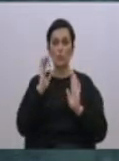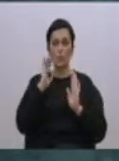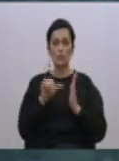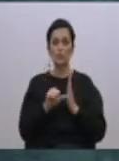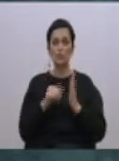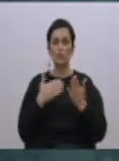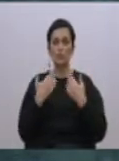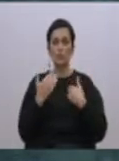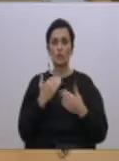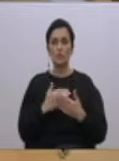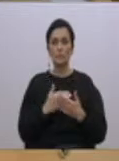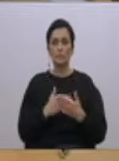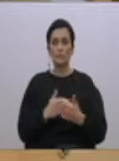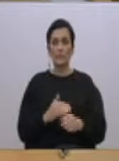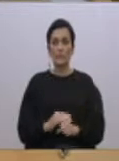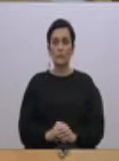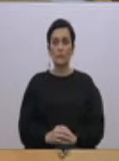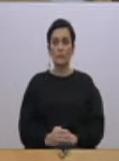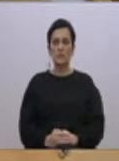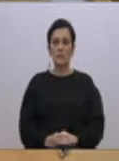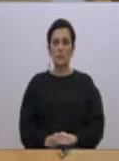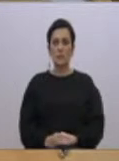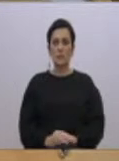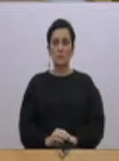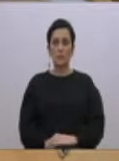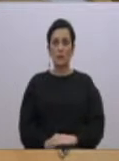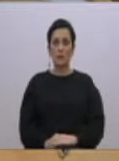tot ce artot kentsiskhis rejim.